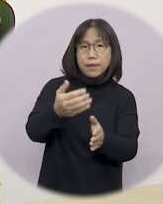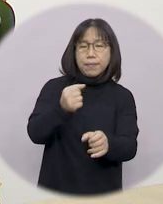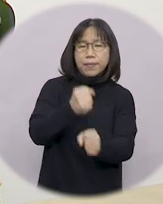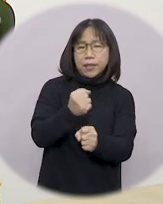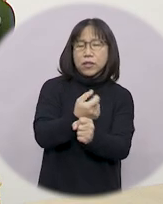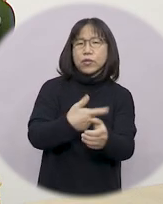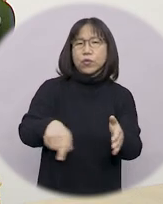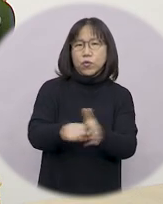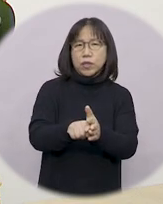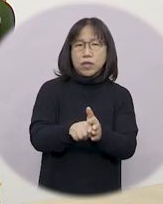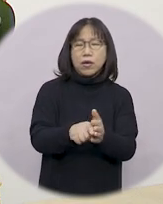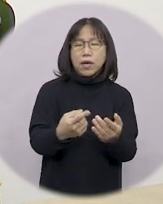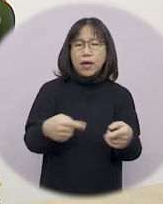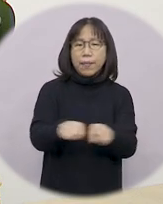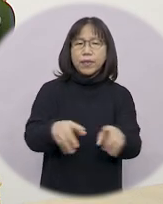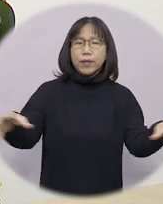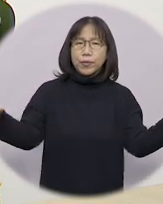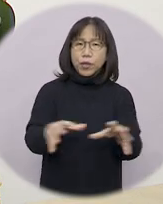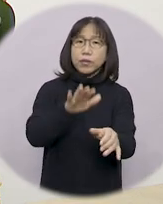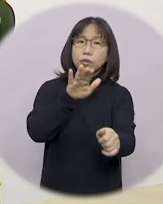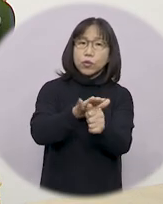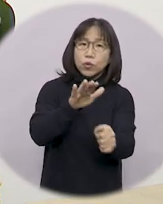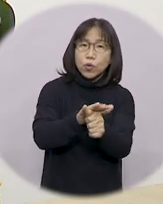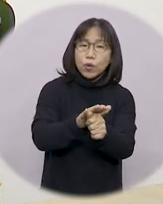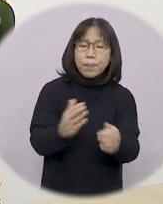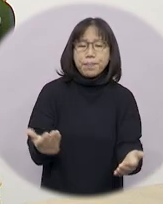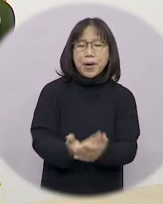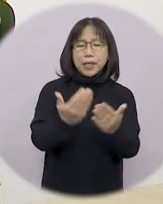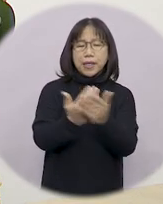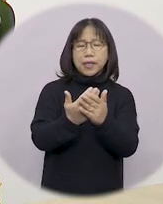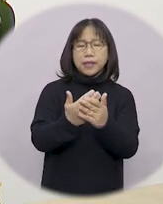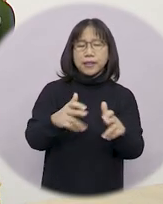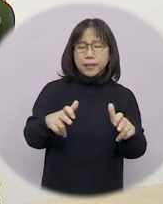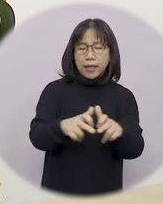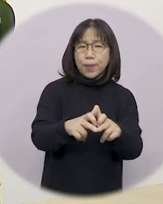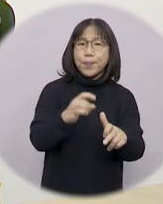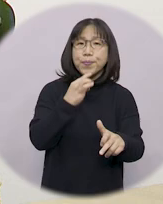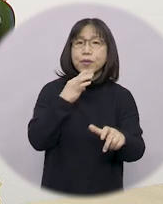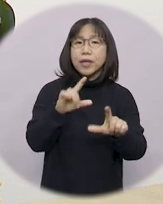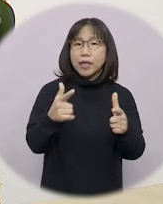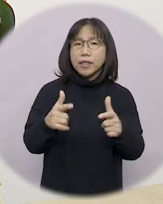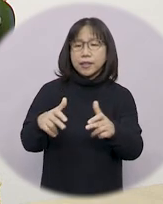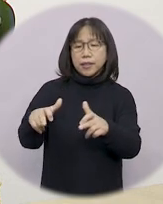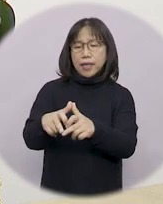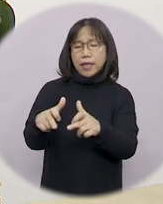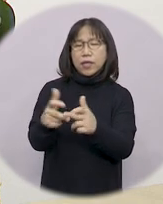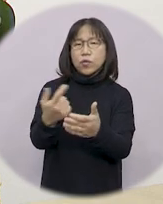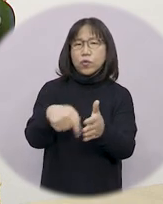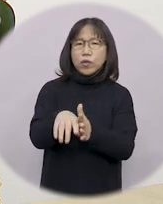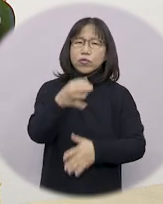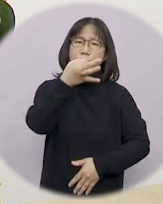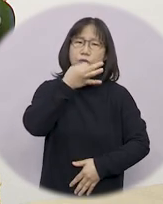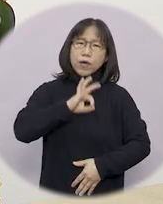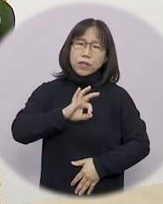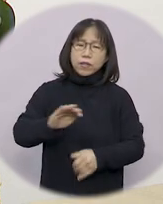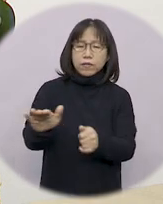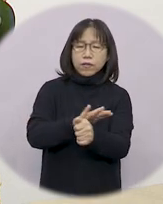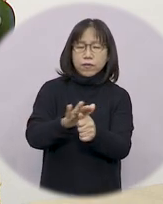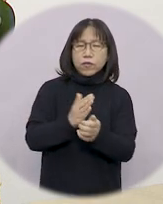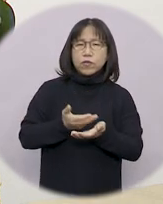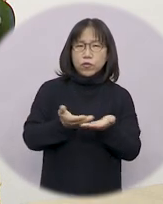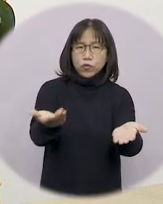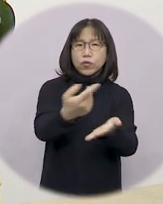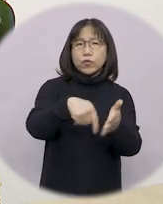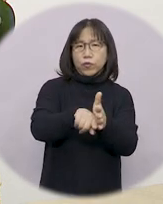함께 지원한다 는 뜻으로 8자형 이를 포함한 주역 내 장애인을 위해 효과적인 복지 서비스를 제공하고자